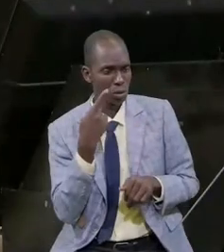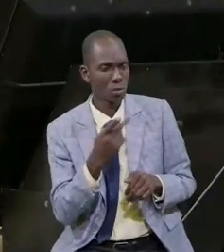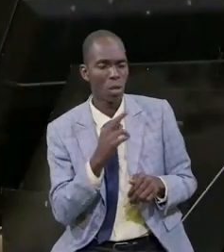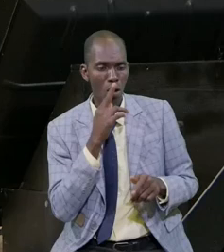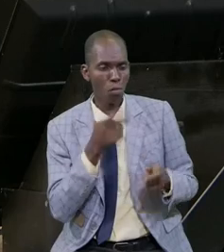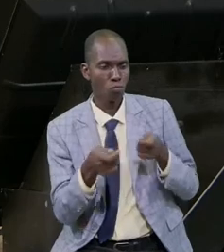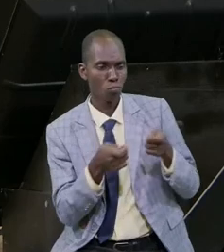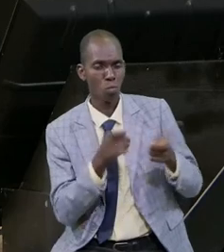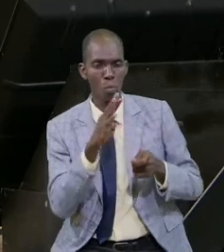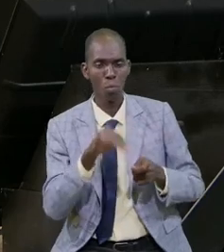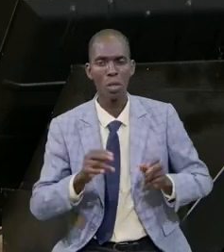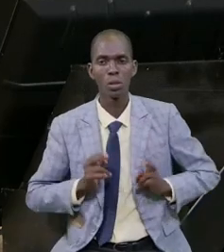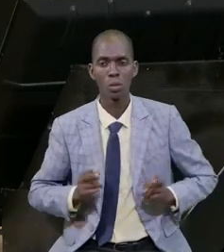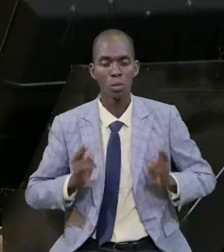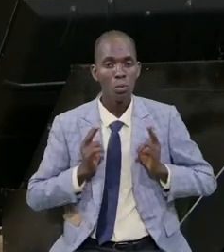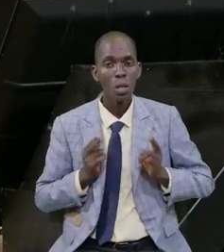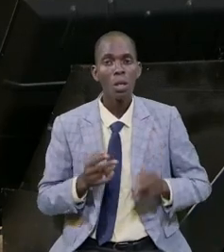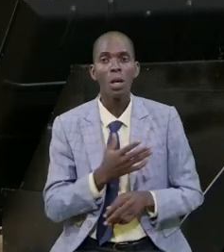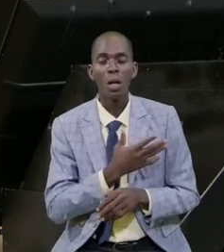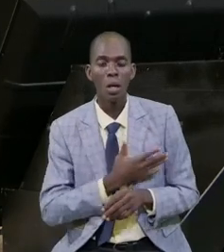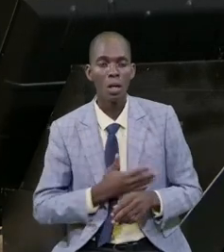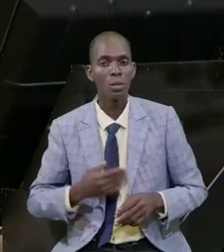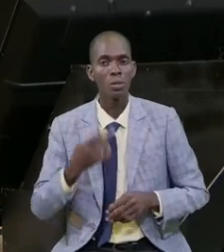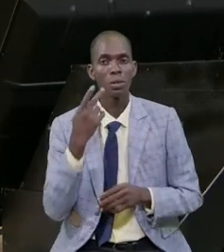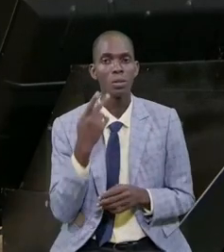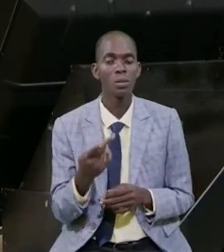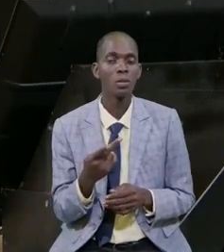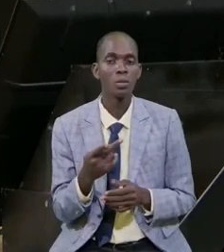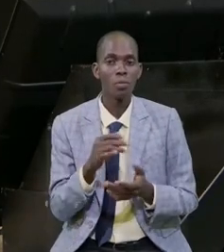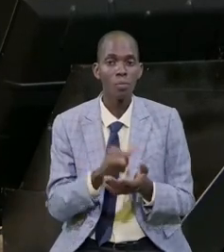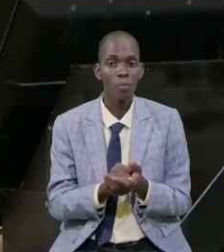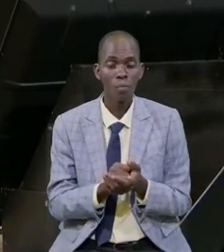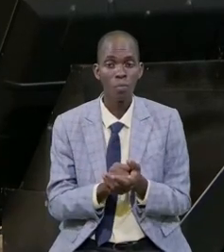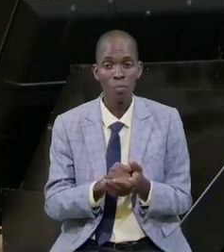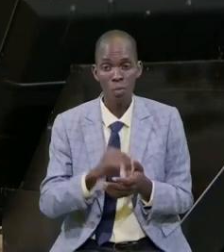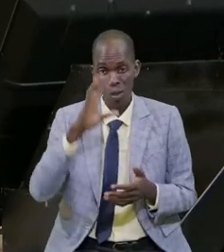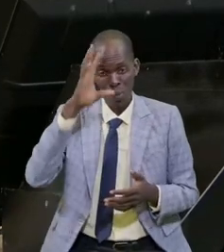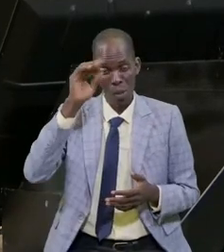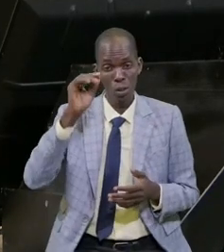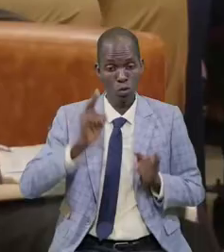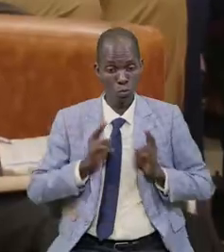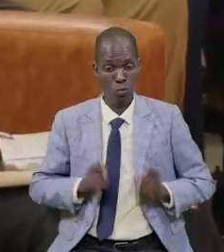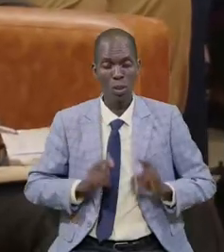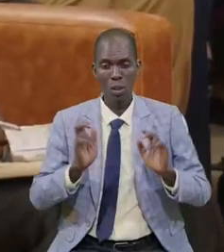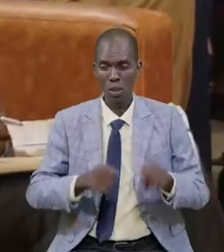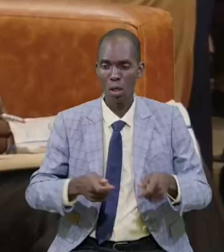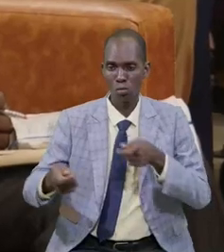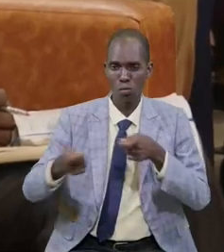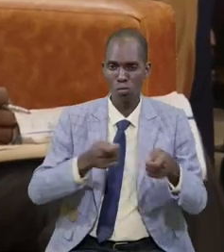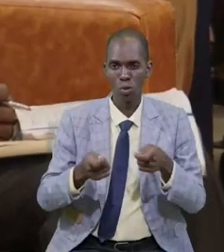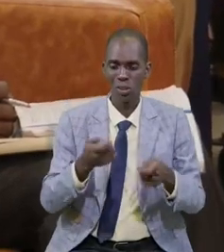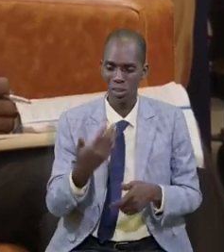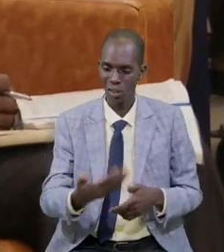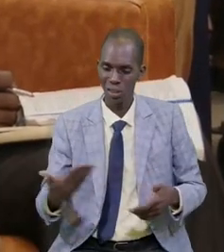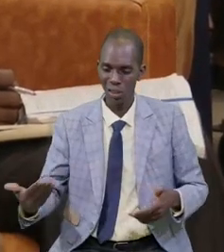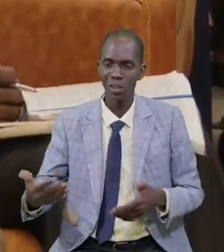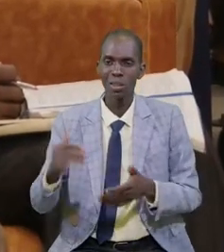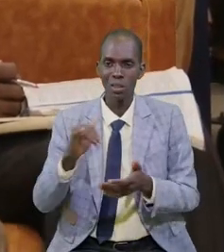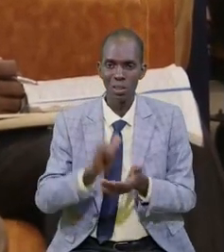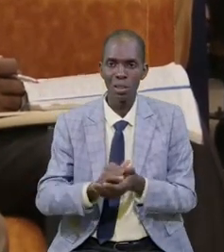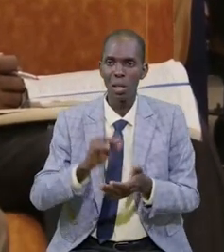contrôlait. Il contrôlait ce qui est au dehors de nous. L'homme peut contrôler les choses hors de lui,